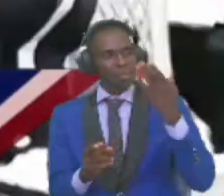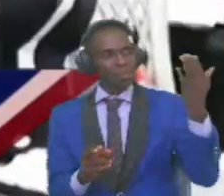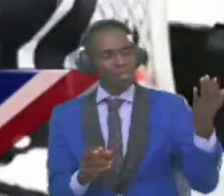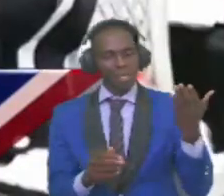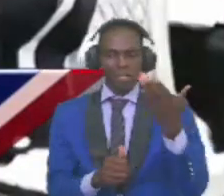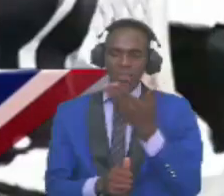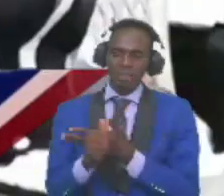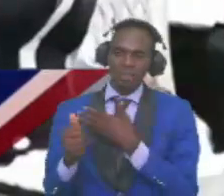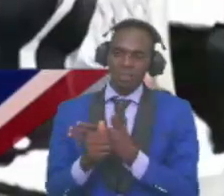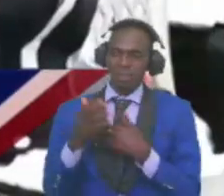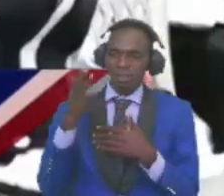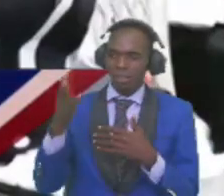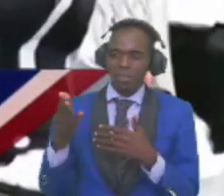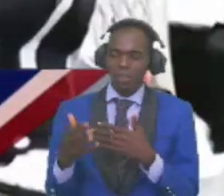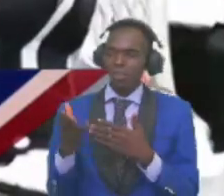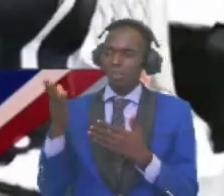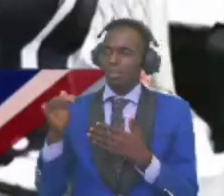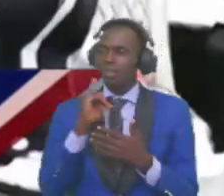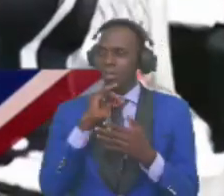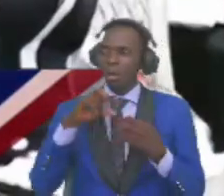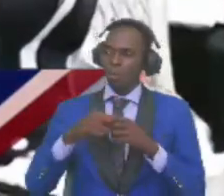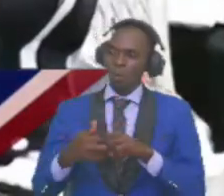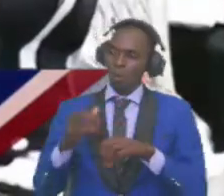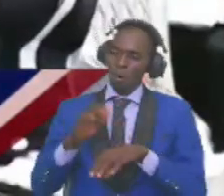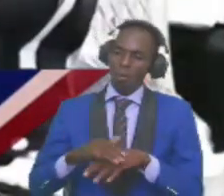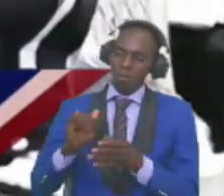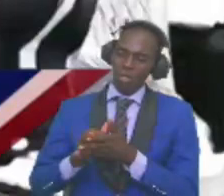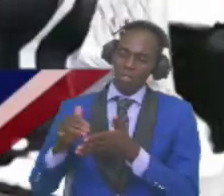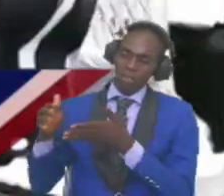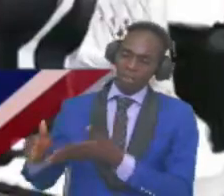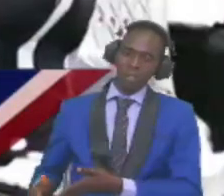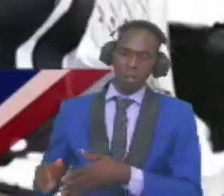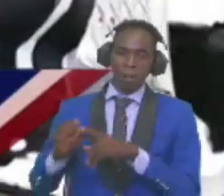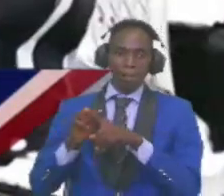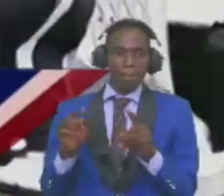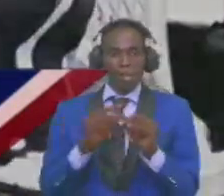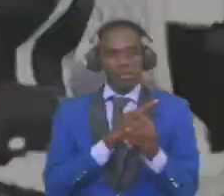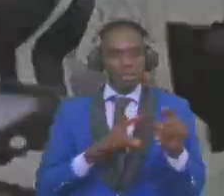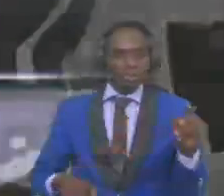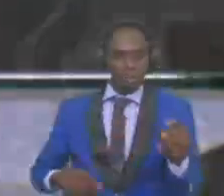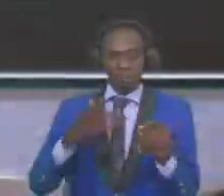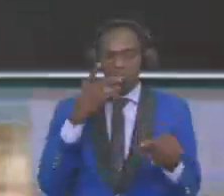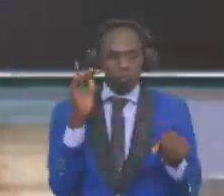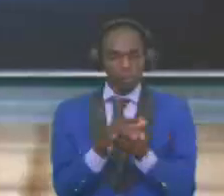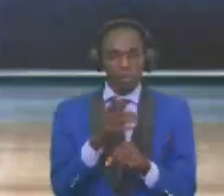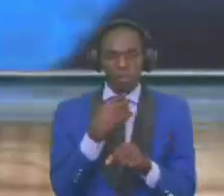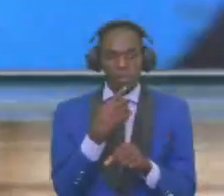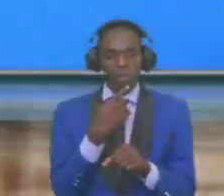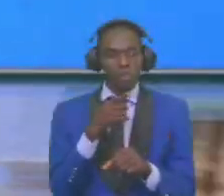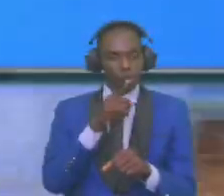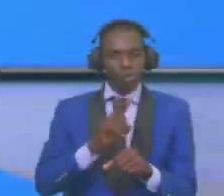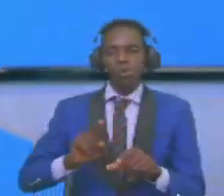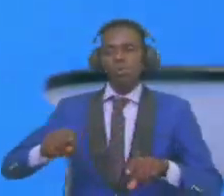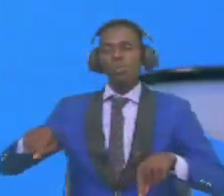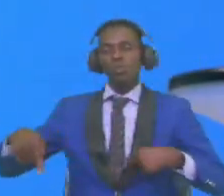danger sur la voie et a de problèmes à ce côté là bas mais le seigneur a dit que tu as